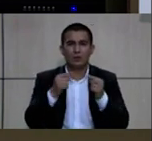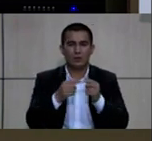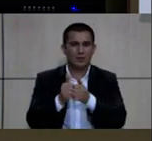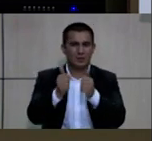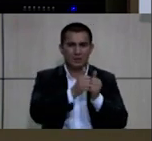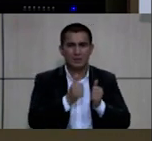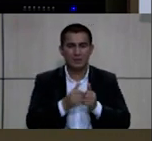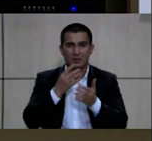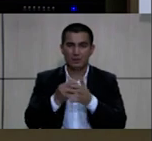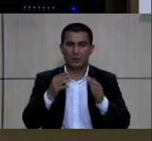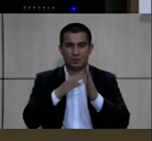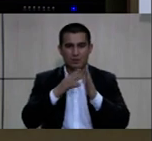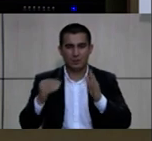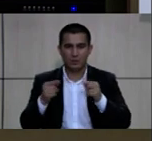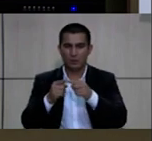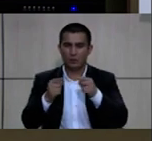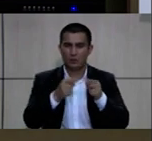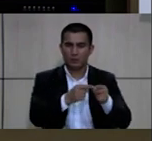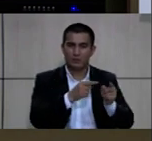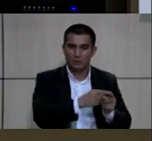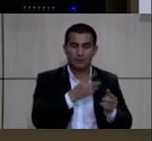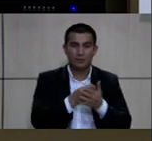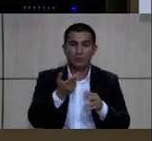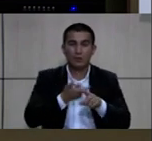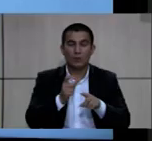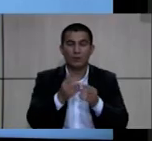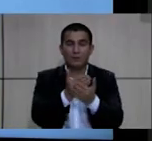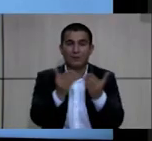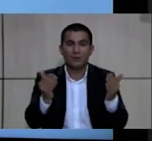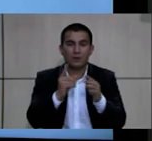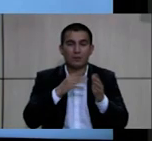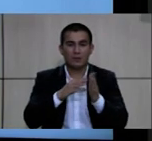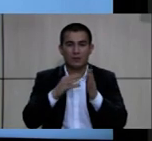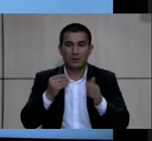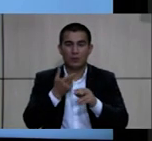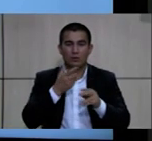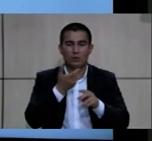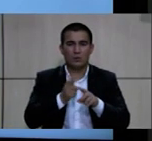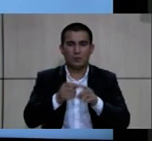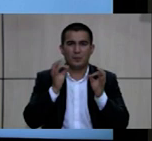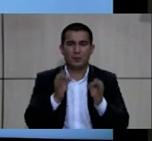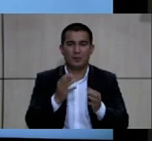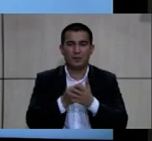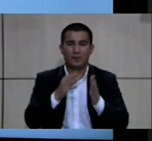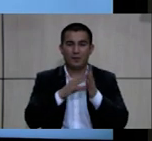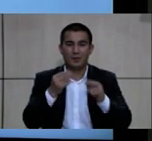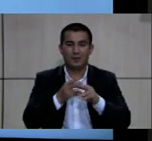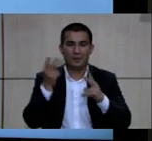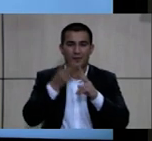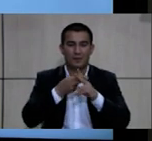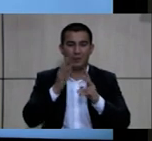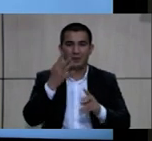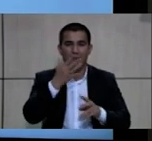teng yonli bo'lgandan keyin uning burchaklarini to'g'ri burchagini ikkiga bo'lsak, albatta 45 gradus kelib